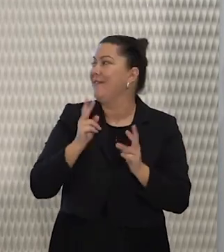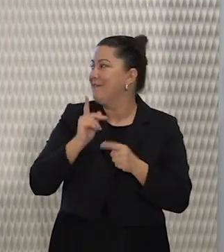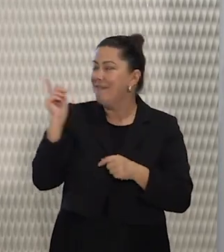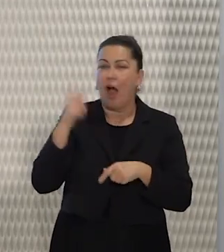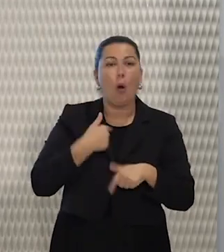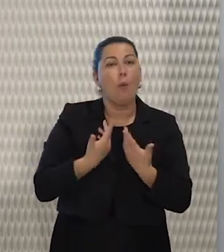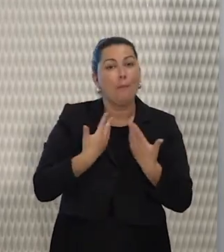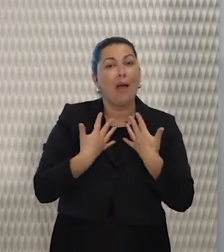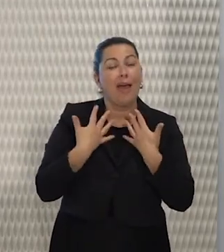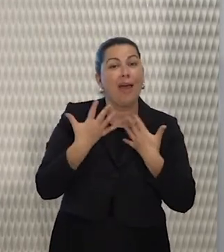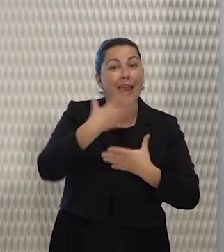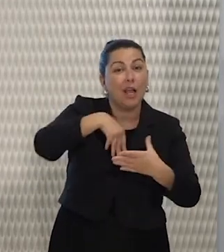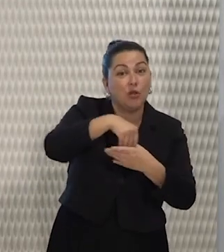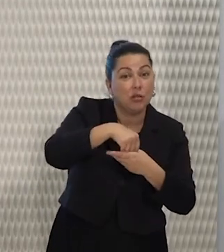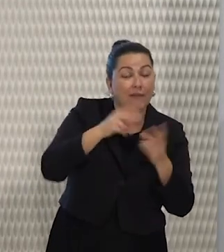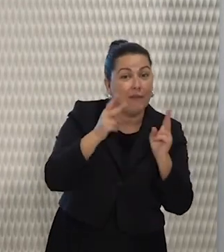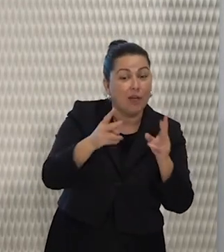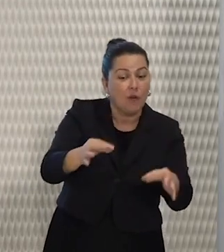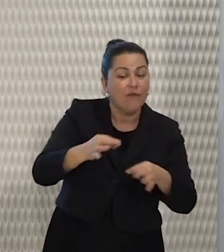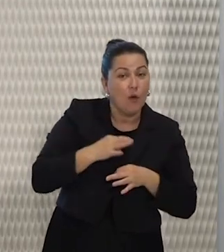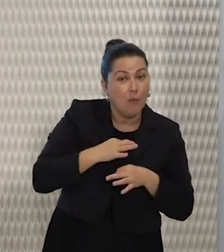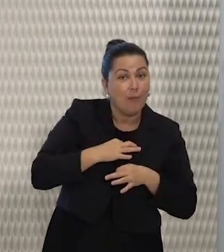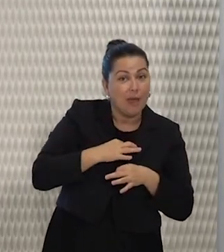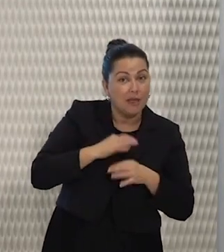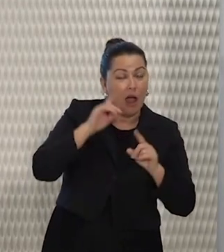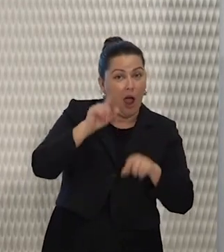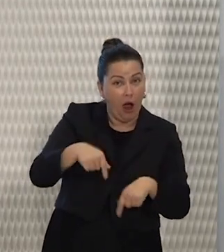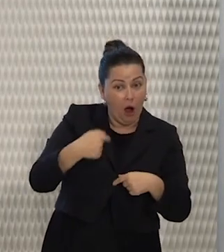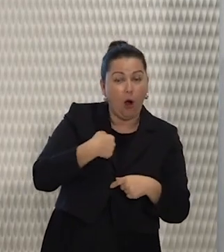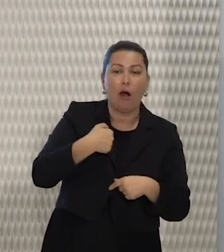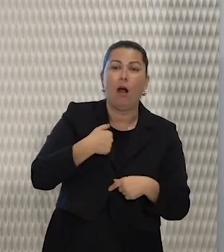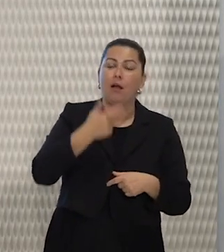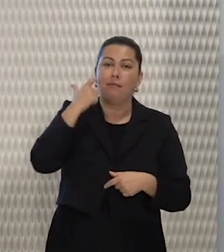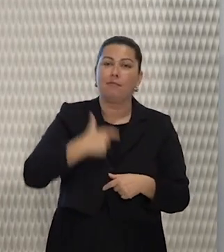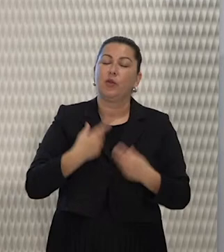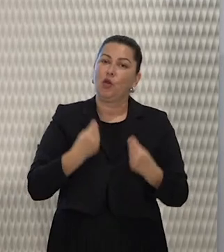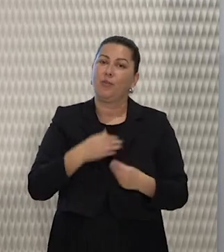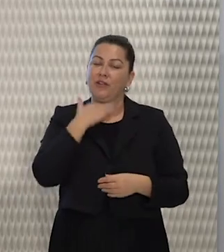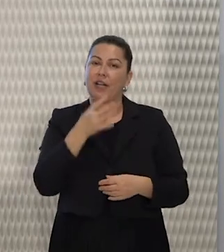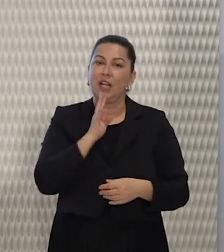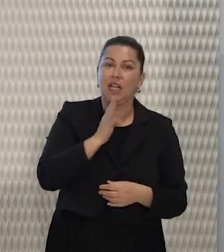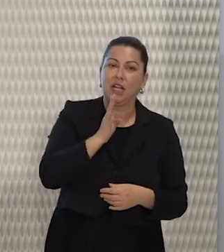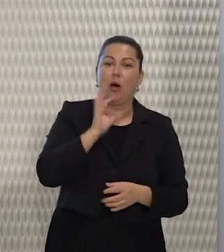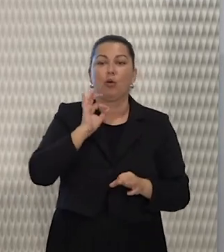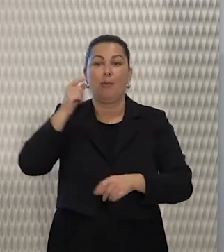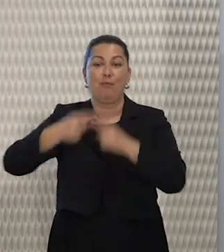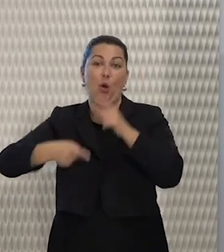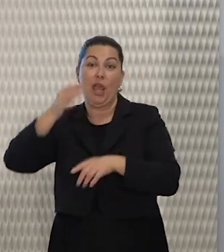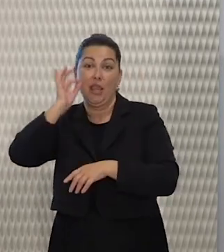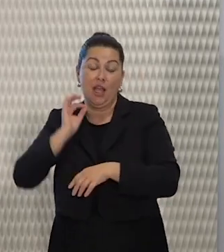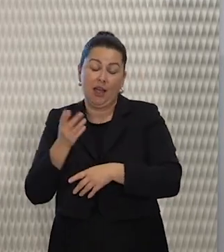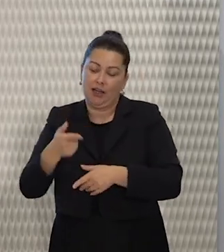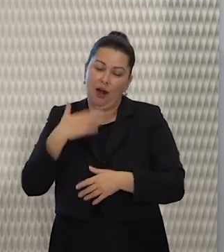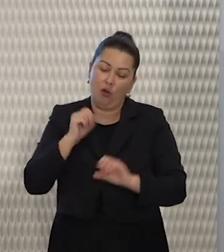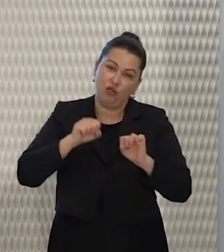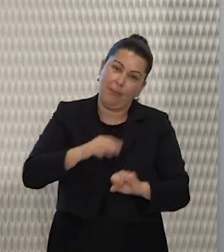als dass es auch für Menschen wie mich, die viel sprechen, der Herr Bichler weiß das, oder für Politikerinnen, es war sehr fokussiert